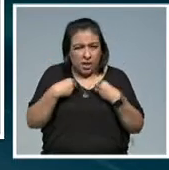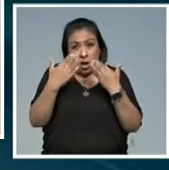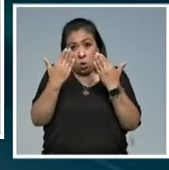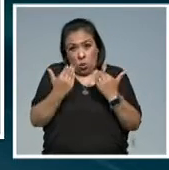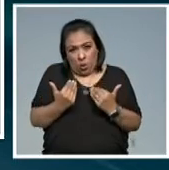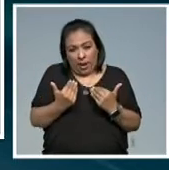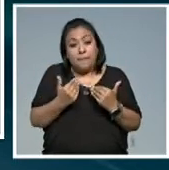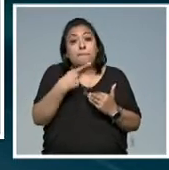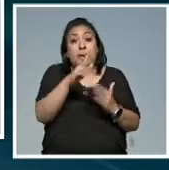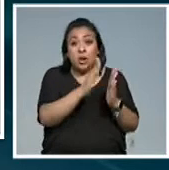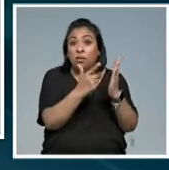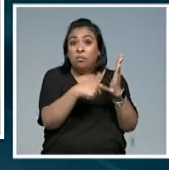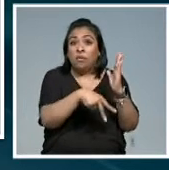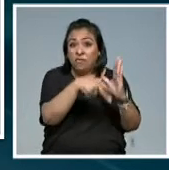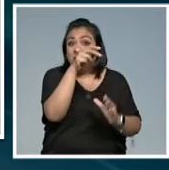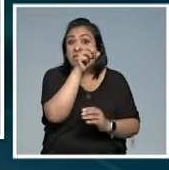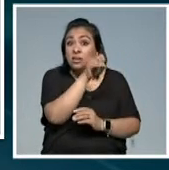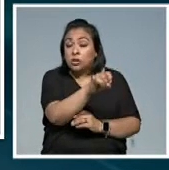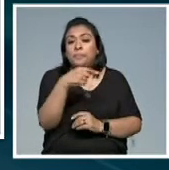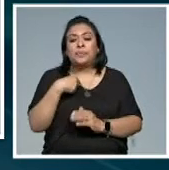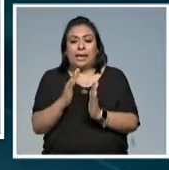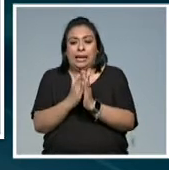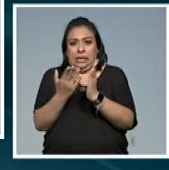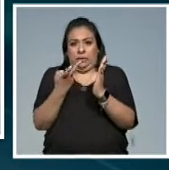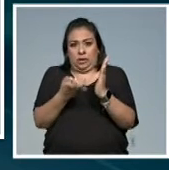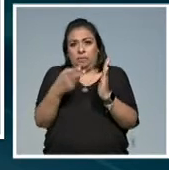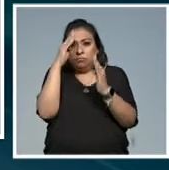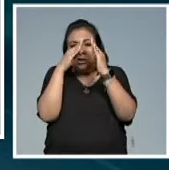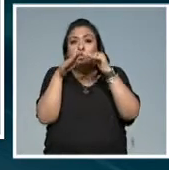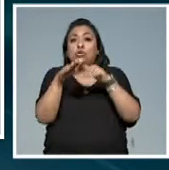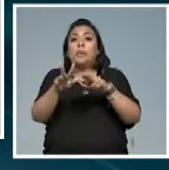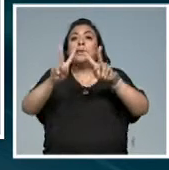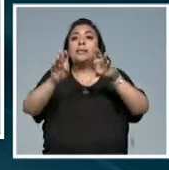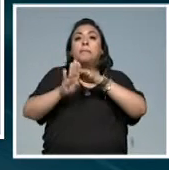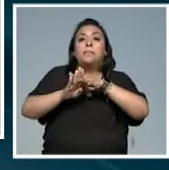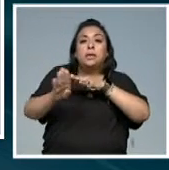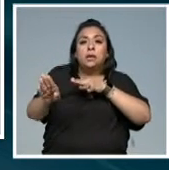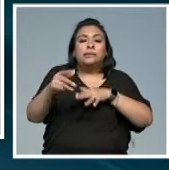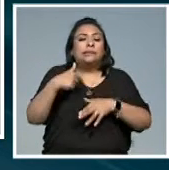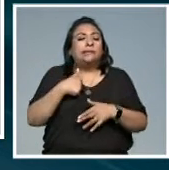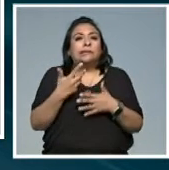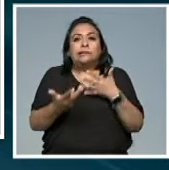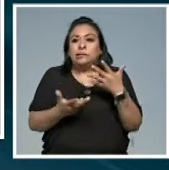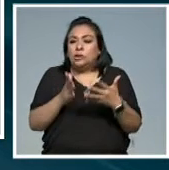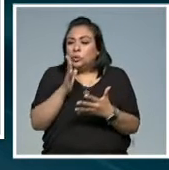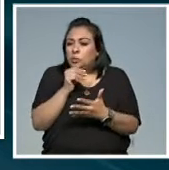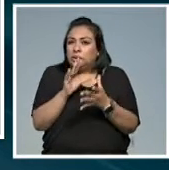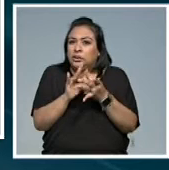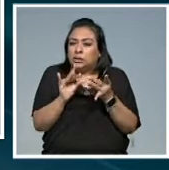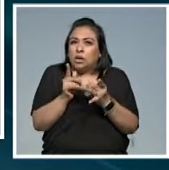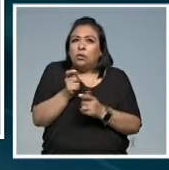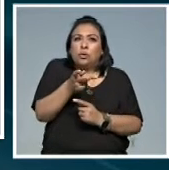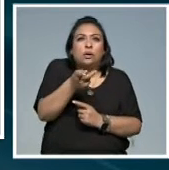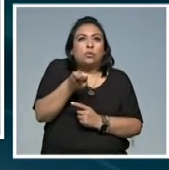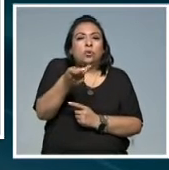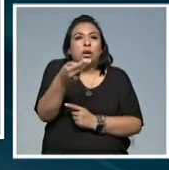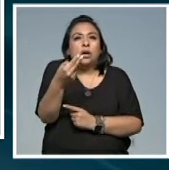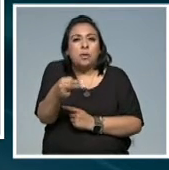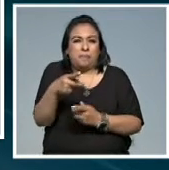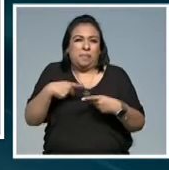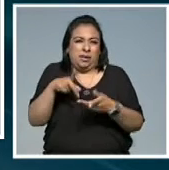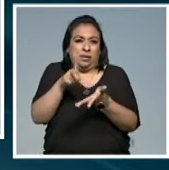secondo me nel romanzo. La novela es también una reflexión sobre las migraciones y nuestra incapacidad de definir o nombrar a las personas